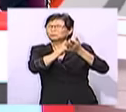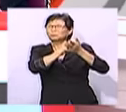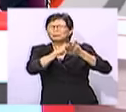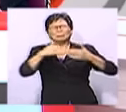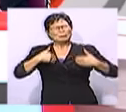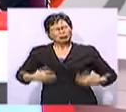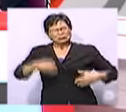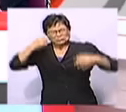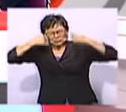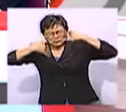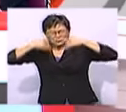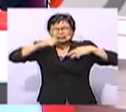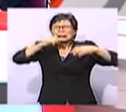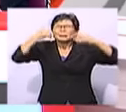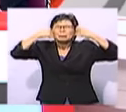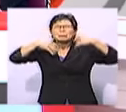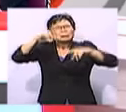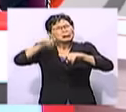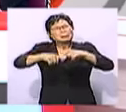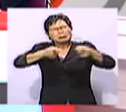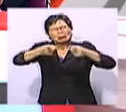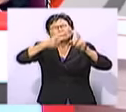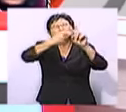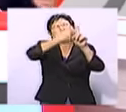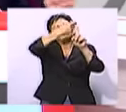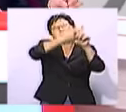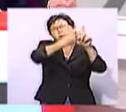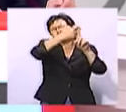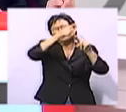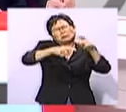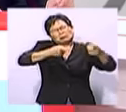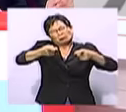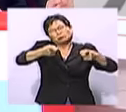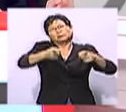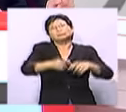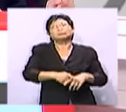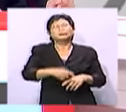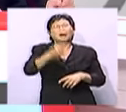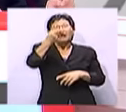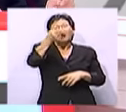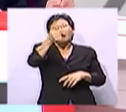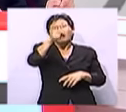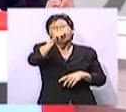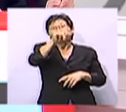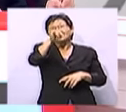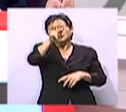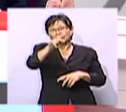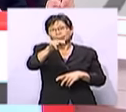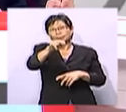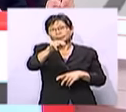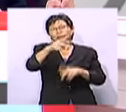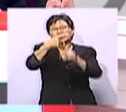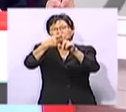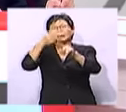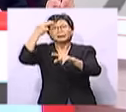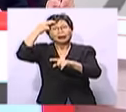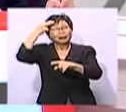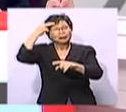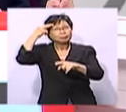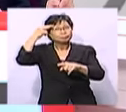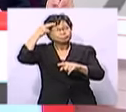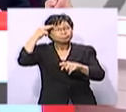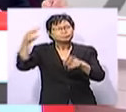tidak berpeluh, justru tidak dapat mengawal suhu badan secara optimum. Hanim Muhili dari Madinah Al-Munawwarah, Arab Saudi